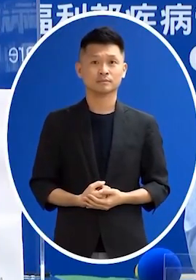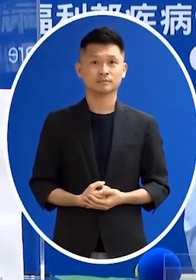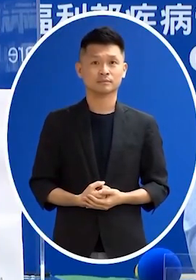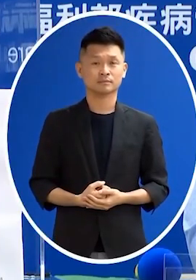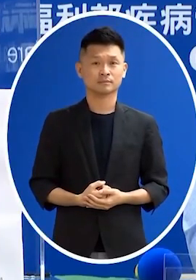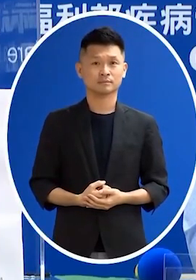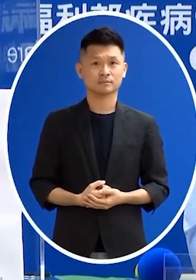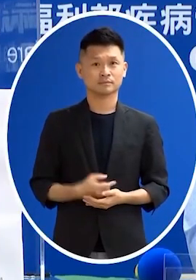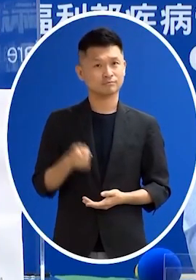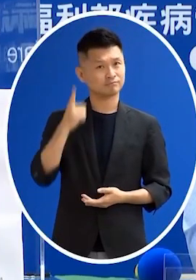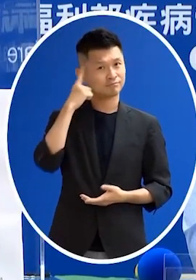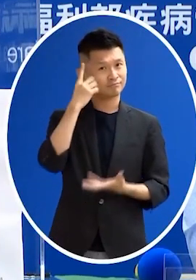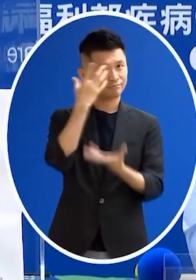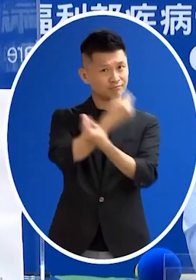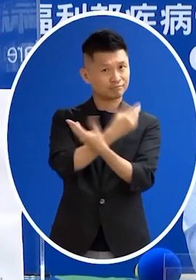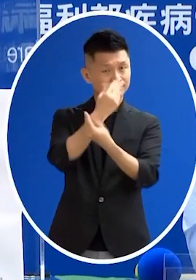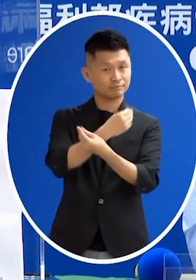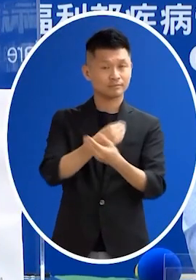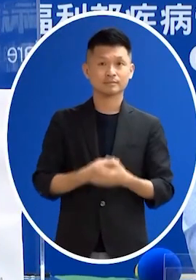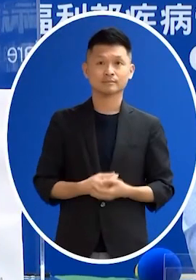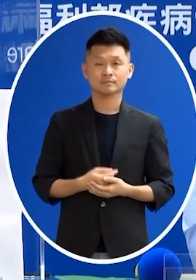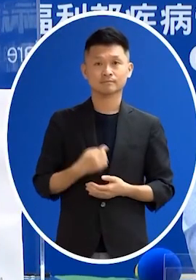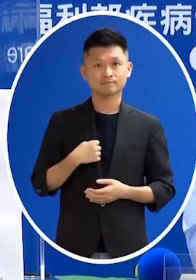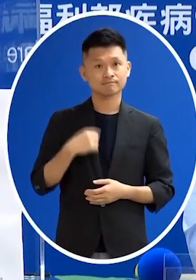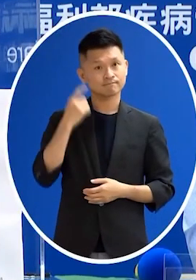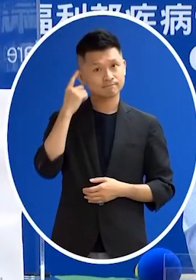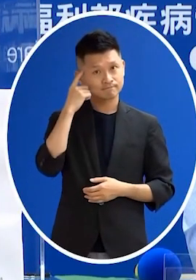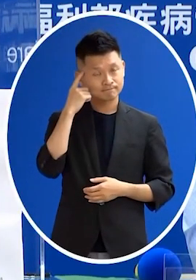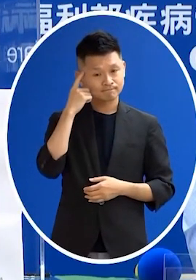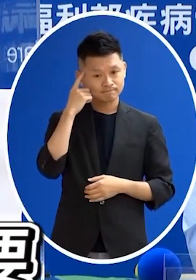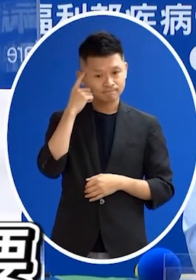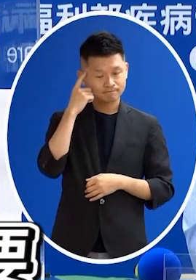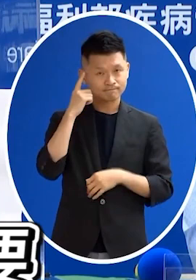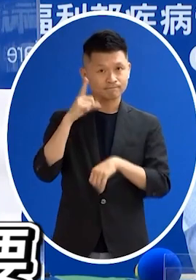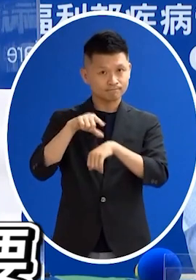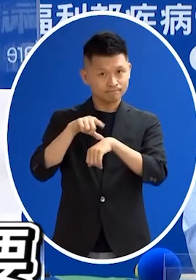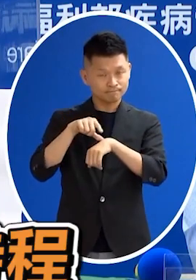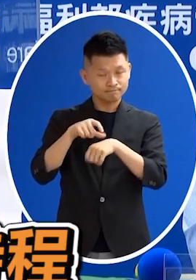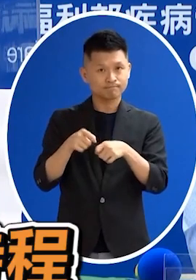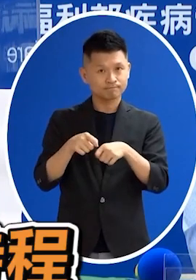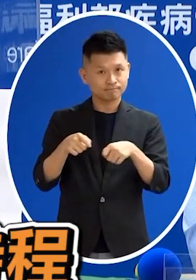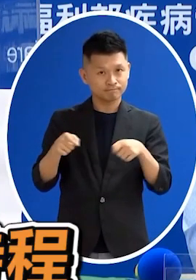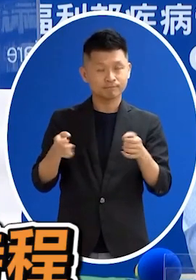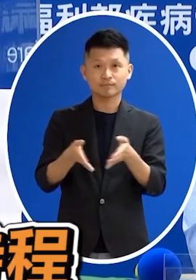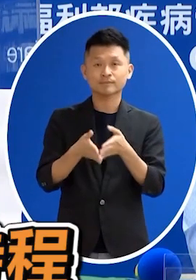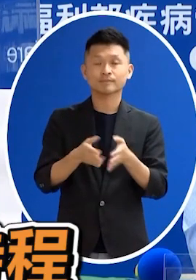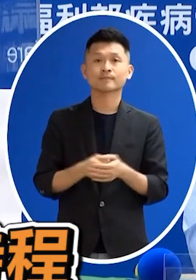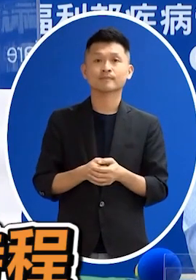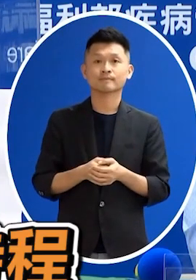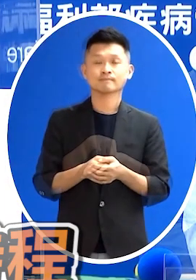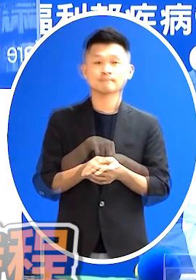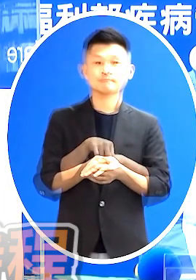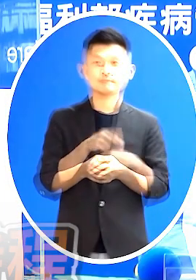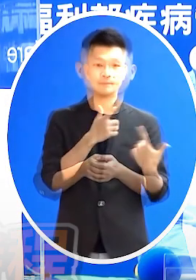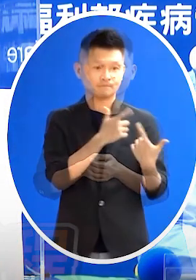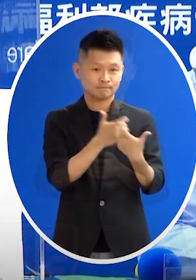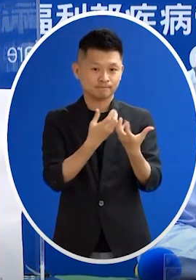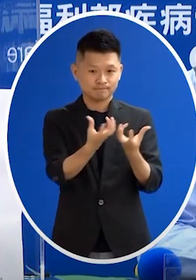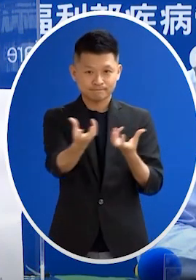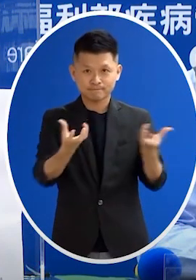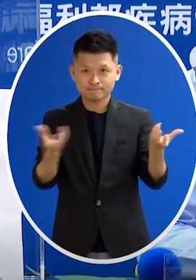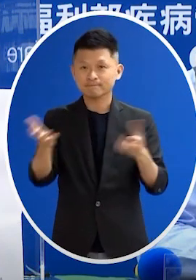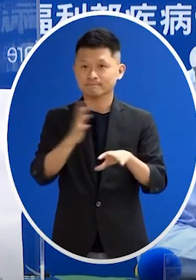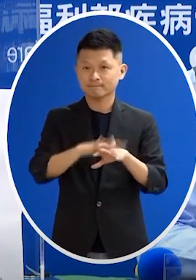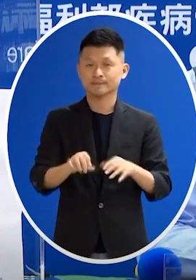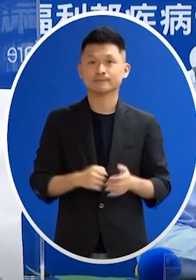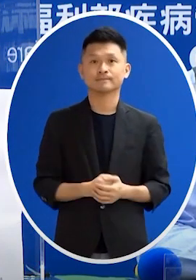概我想还是要过一点时间了哈，所以我们大概也要掌握这样的进货的时程。那